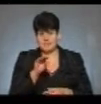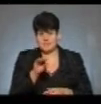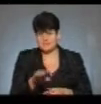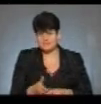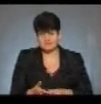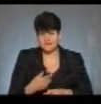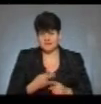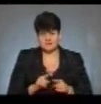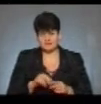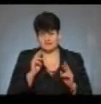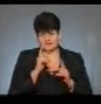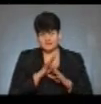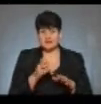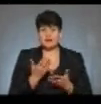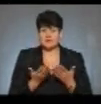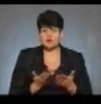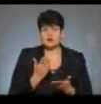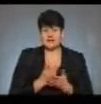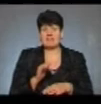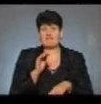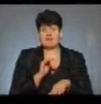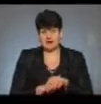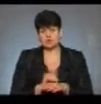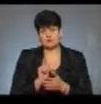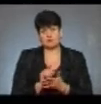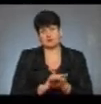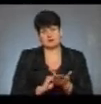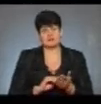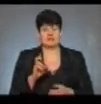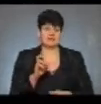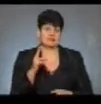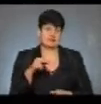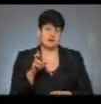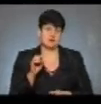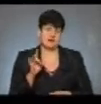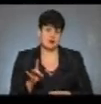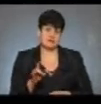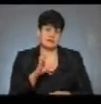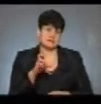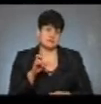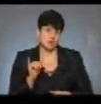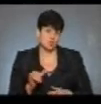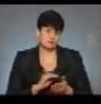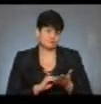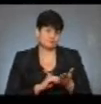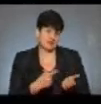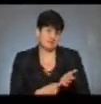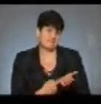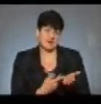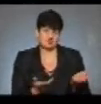факту, це, я вважаю, неправильно. Якщо є факт, то повинен бути написано в ДБР, в СБУ, куди хочеш, там, з